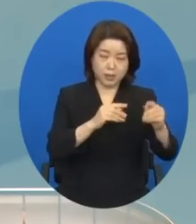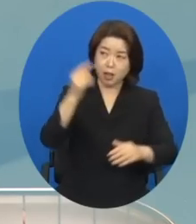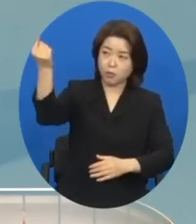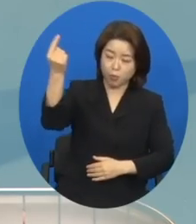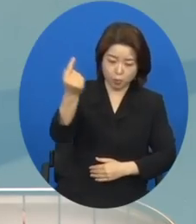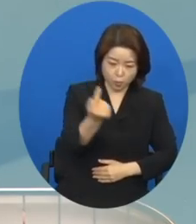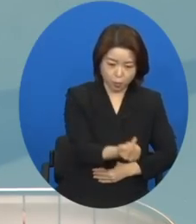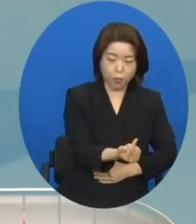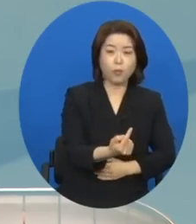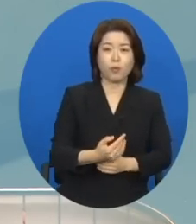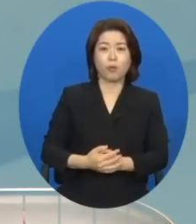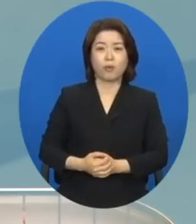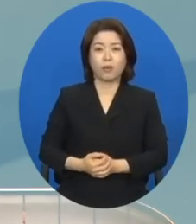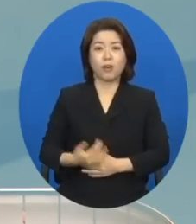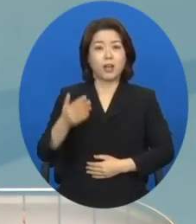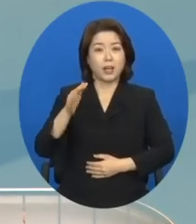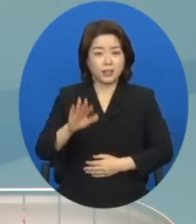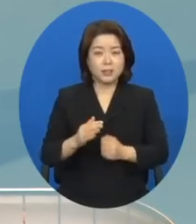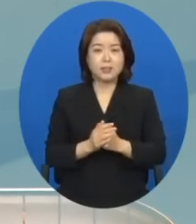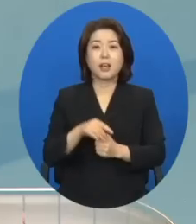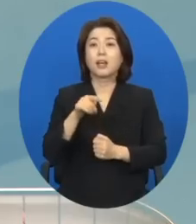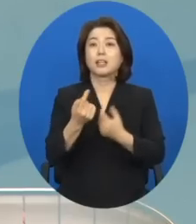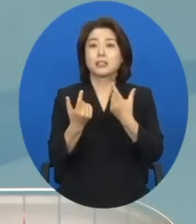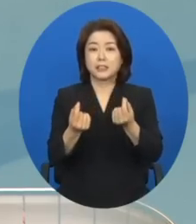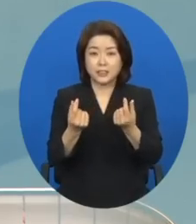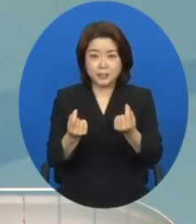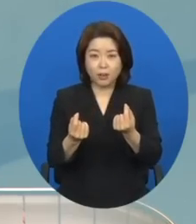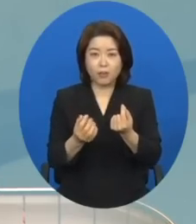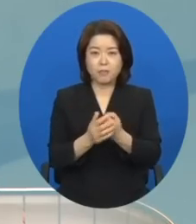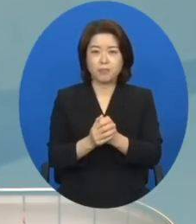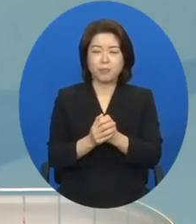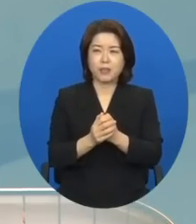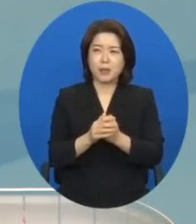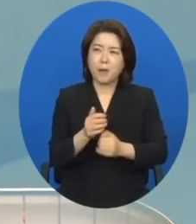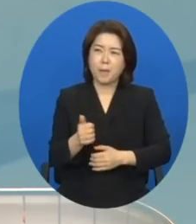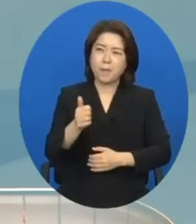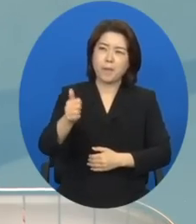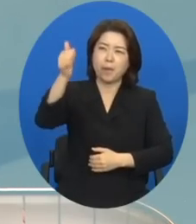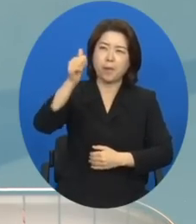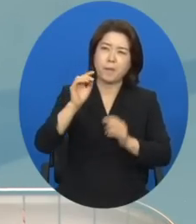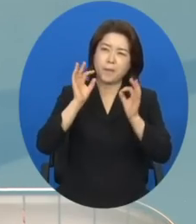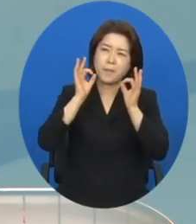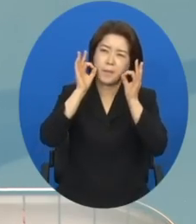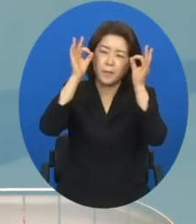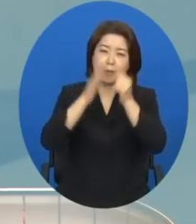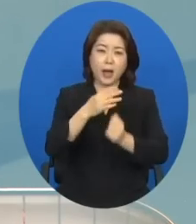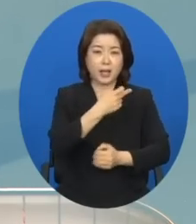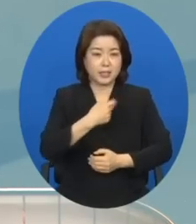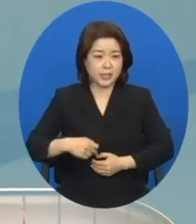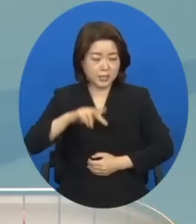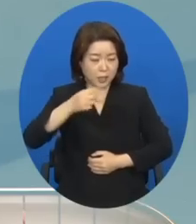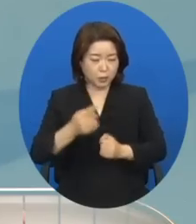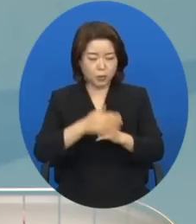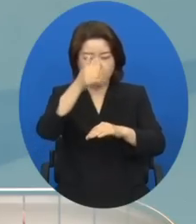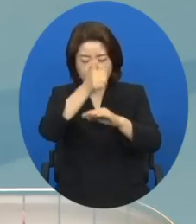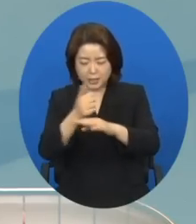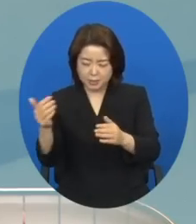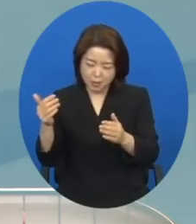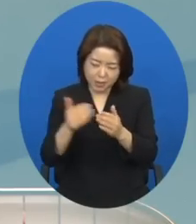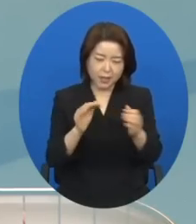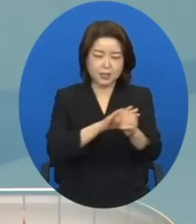내려오셨다는 것이죠. 그런데요, 주님은 그러한 그렇게 올라가려고 하는 제자들마저도 끝까지 사랑하신